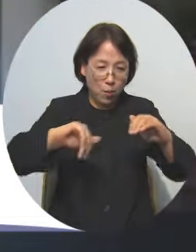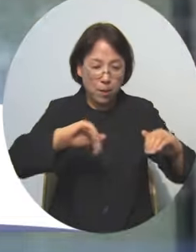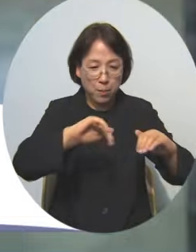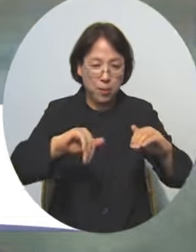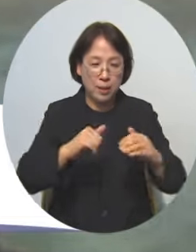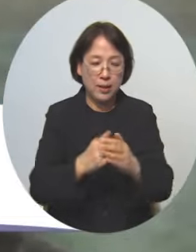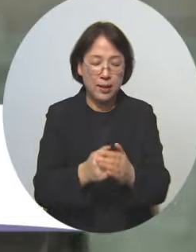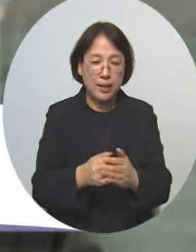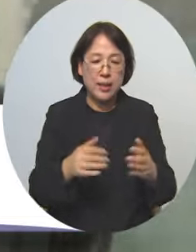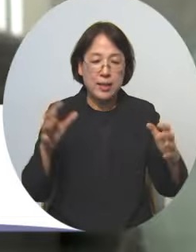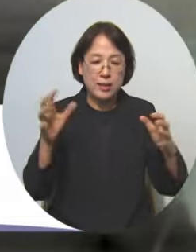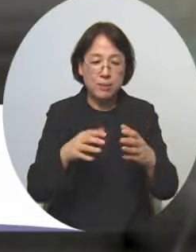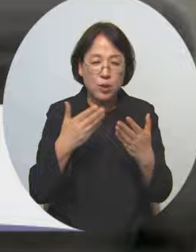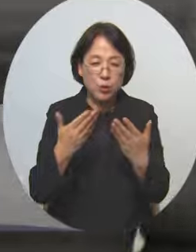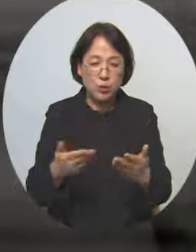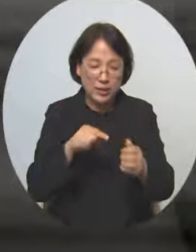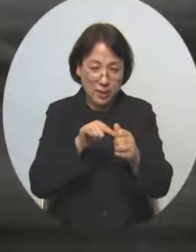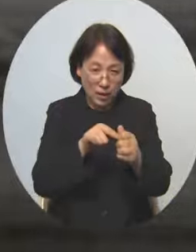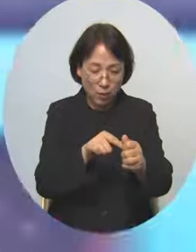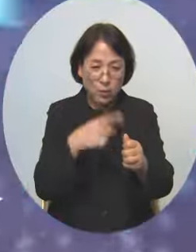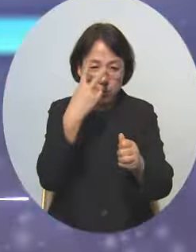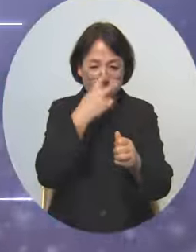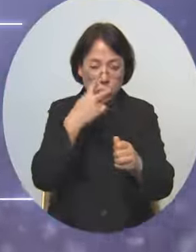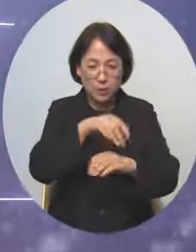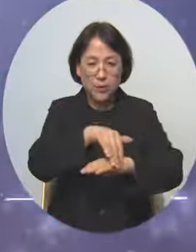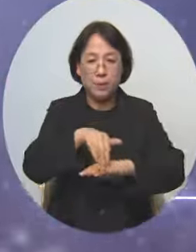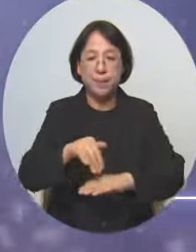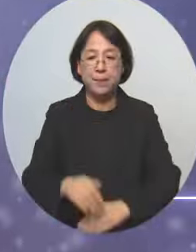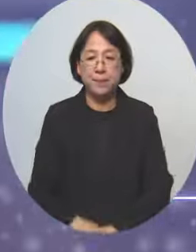집단 휴진을 강요했는지 조사합니다.